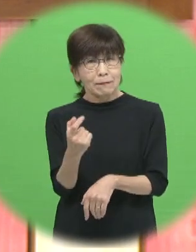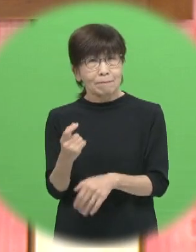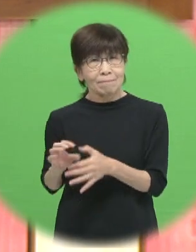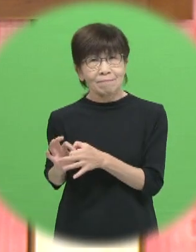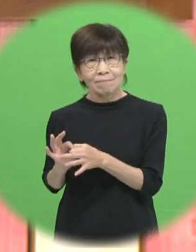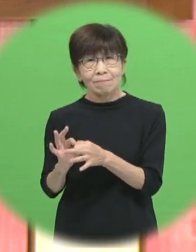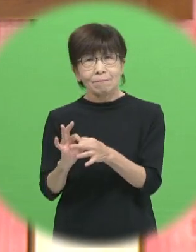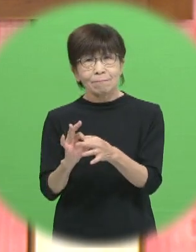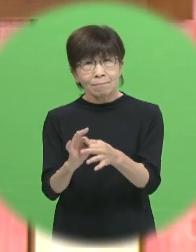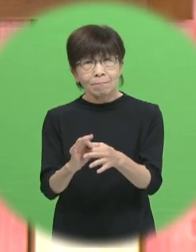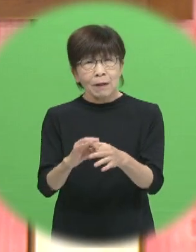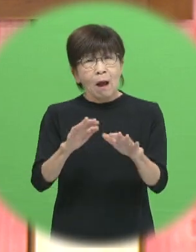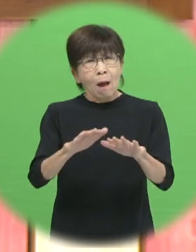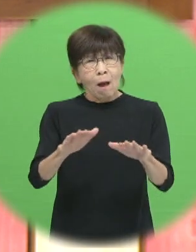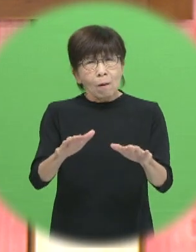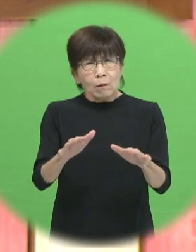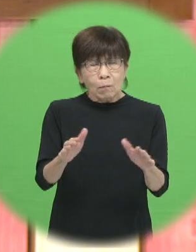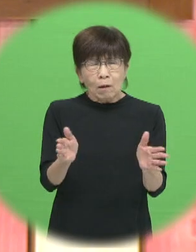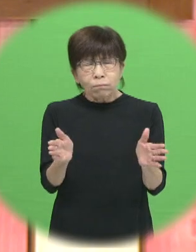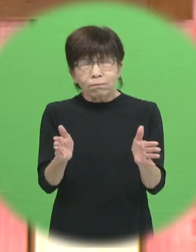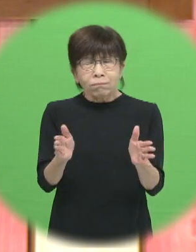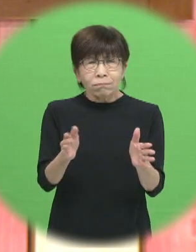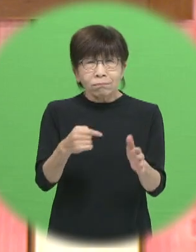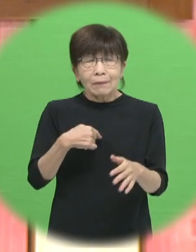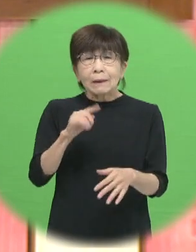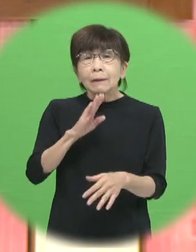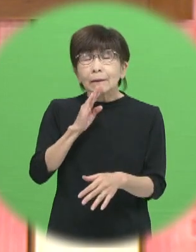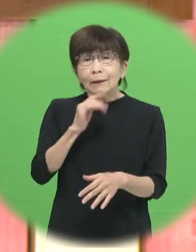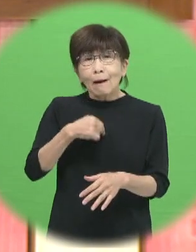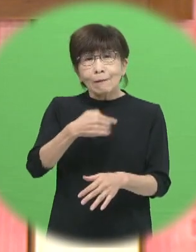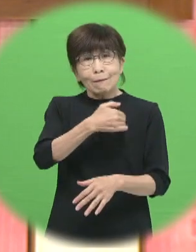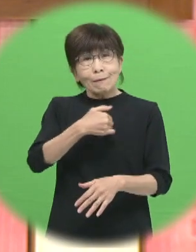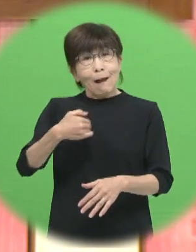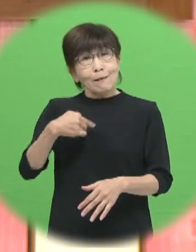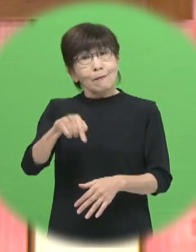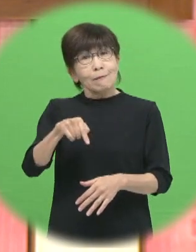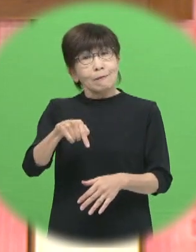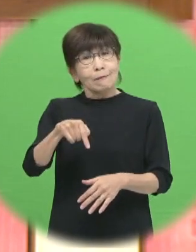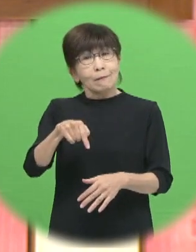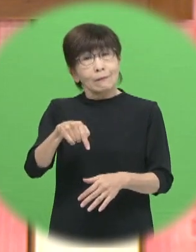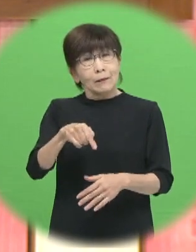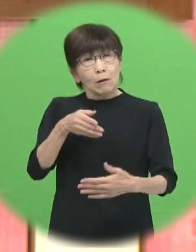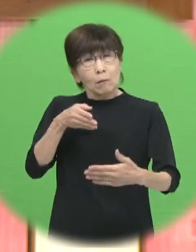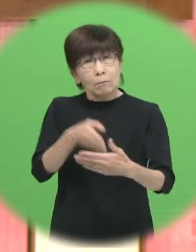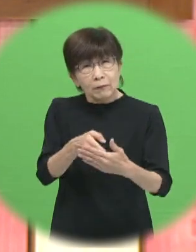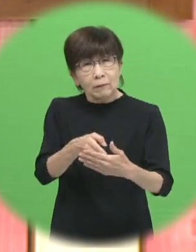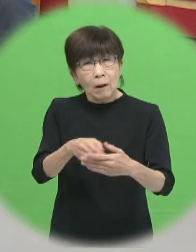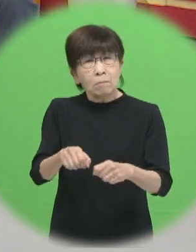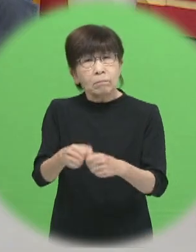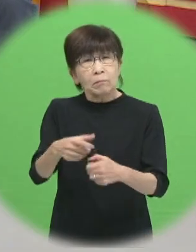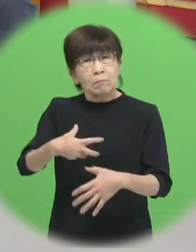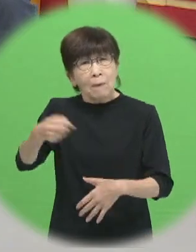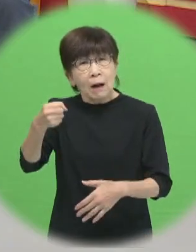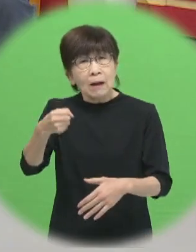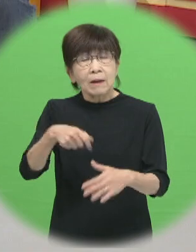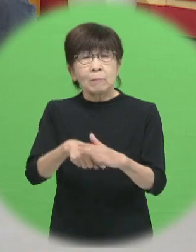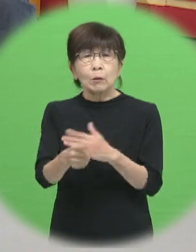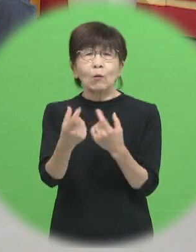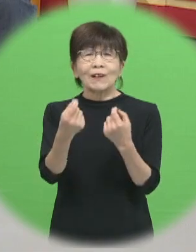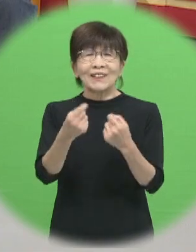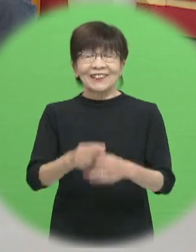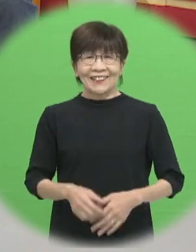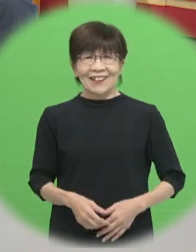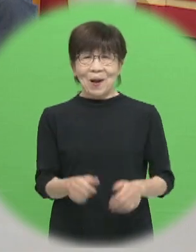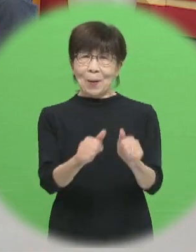それで子供を縛っちゃうとその子が持っている可能性の芽を摘んでしまうわけですよね、うん、やっぱり男の子だ